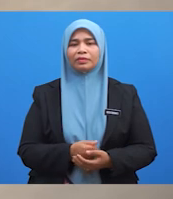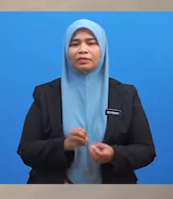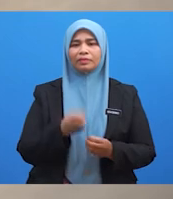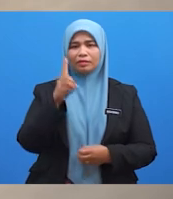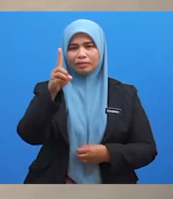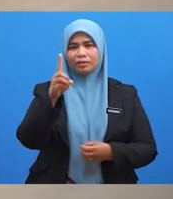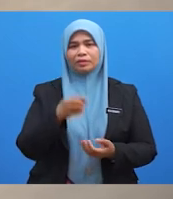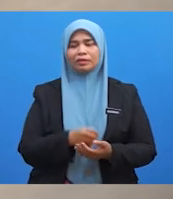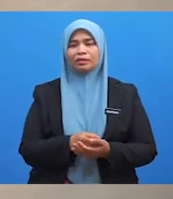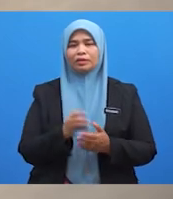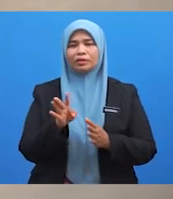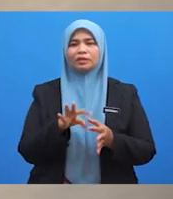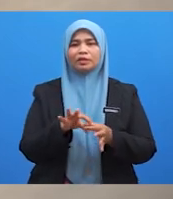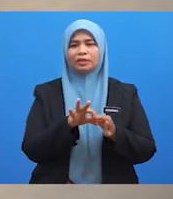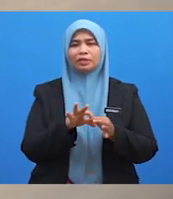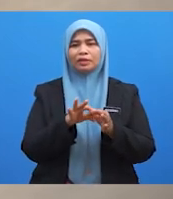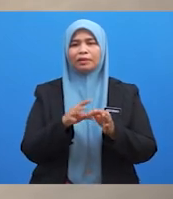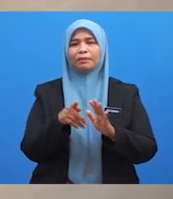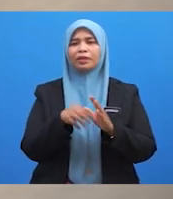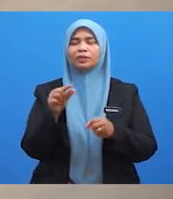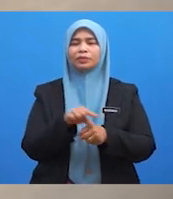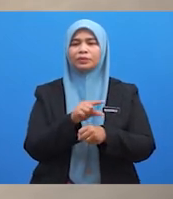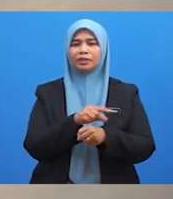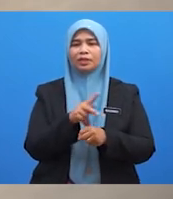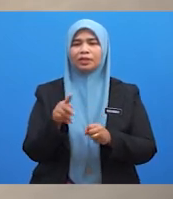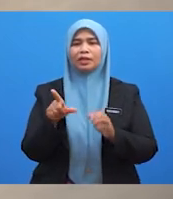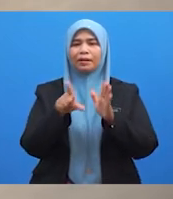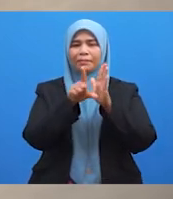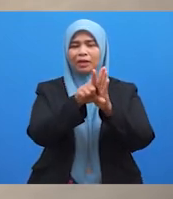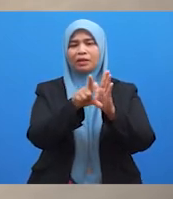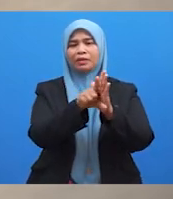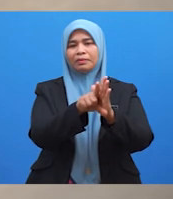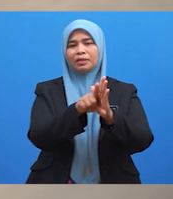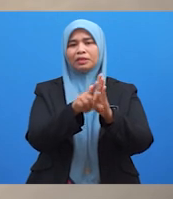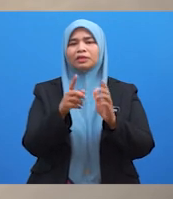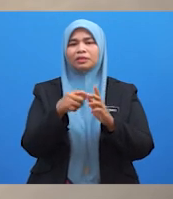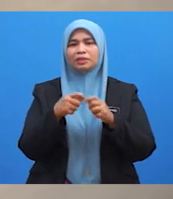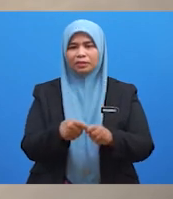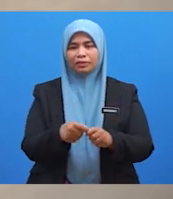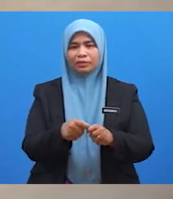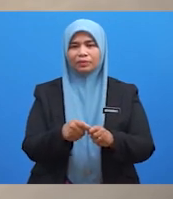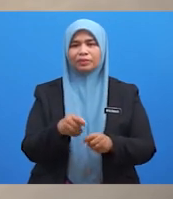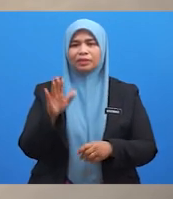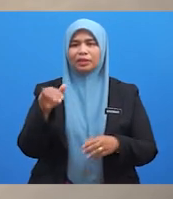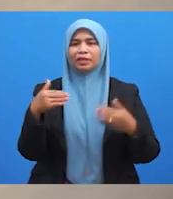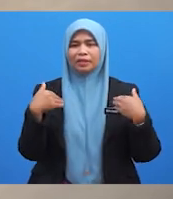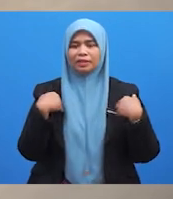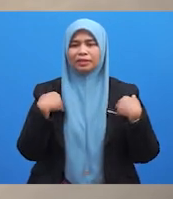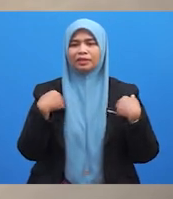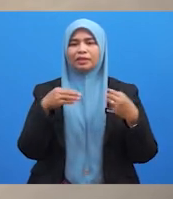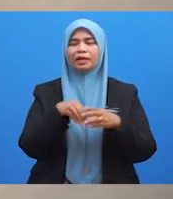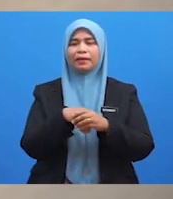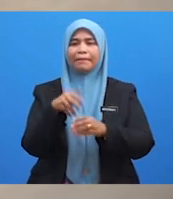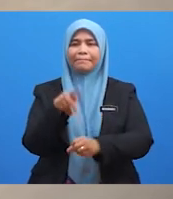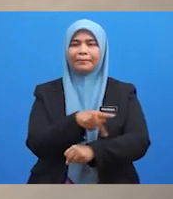Pertama, berkaitan dengan penggunaan lambang-lambang tertentu yang terdapat